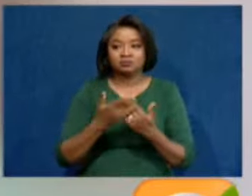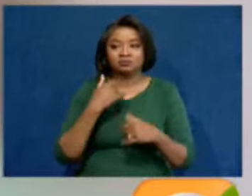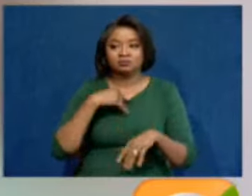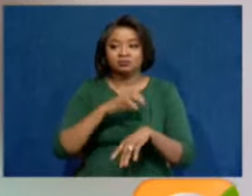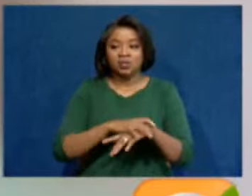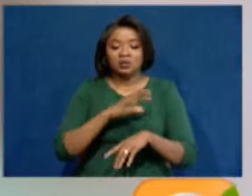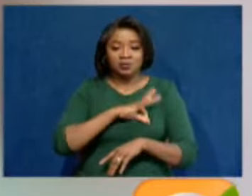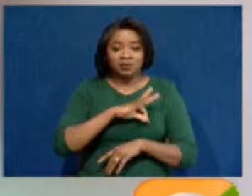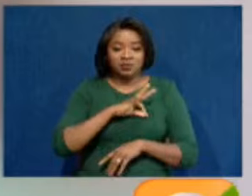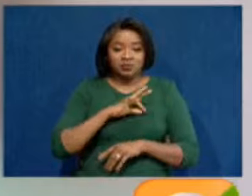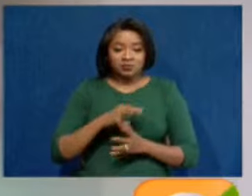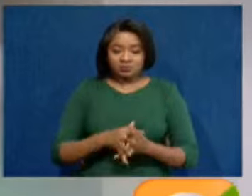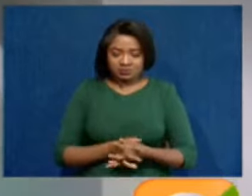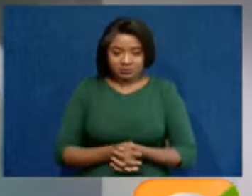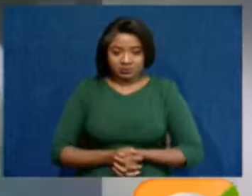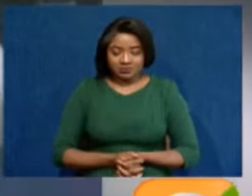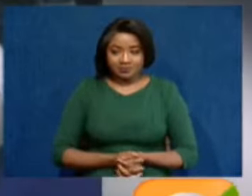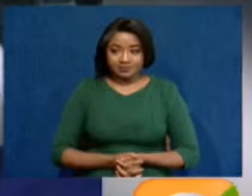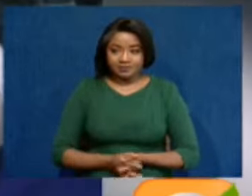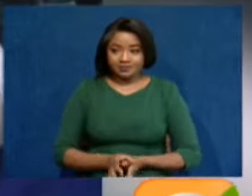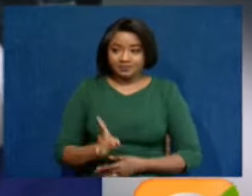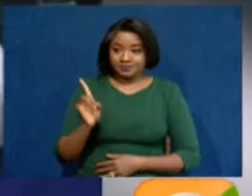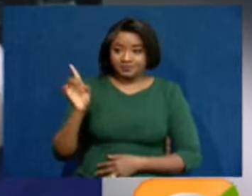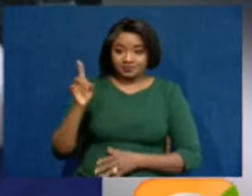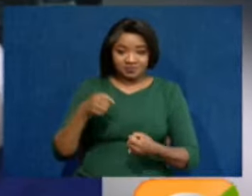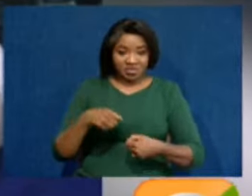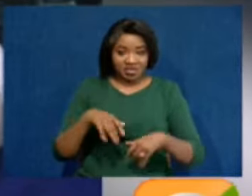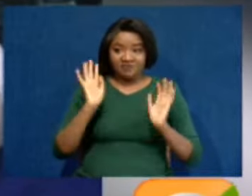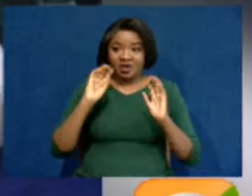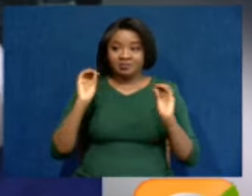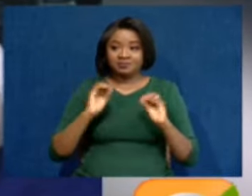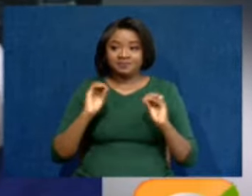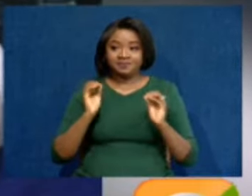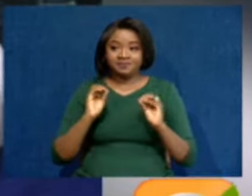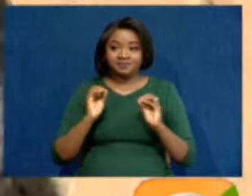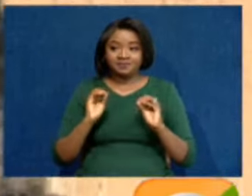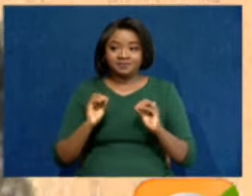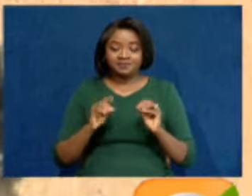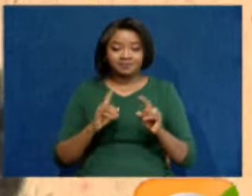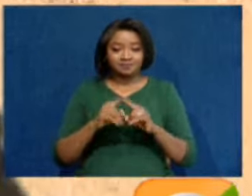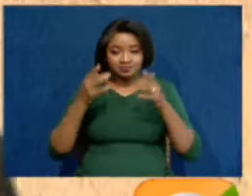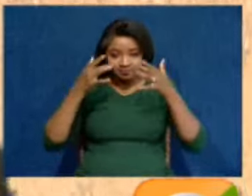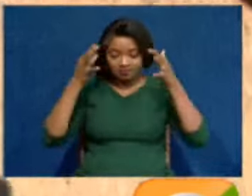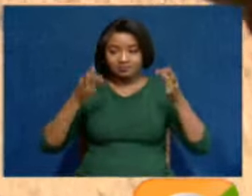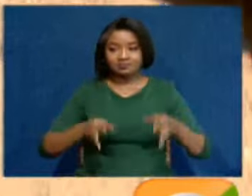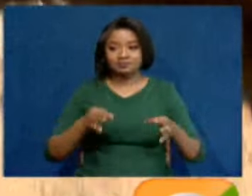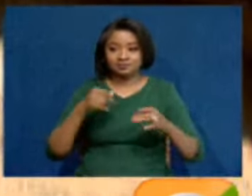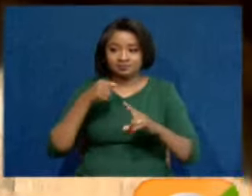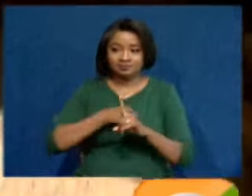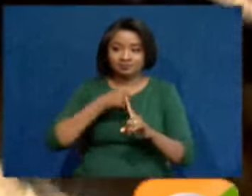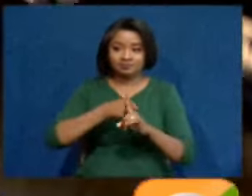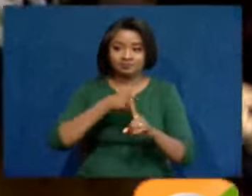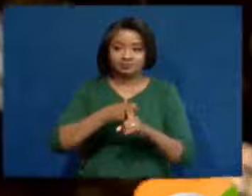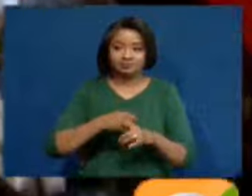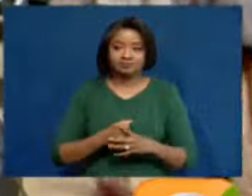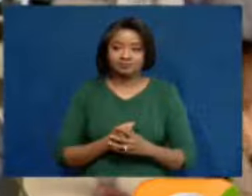hiyo, nusura Joseph akate tamaa ya kutimiza ndoto zake, lakini aliamua kujikakamua. Mimi nilianza kufanya